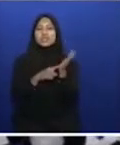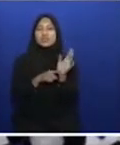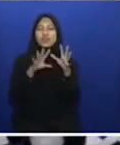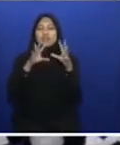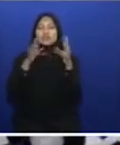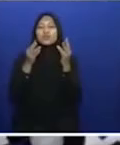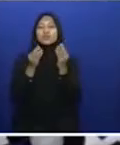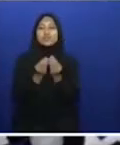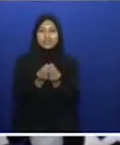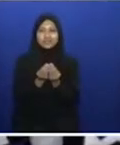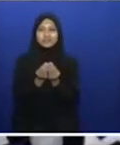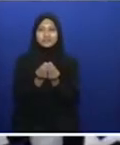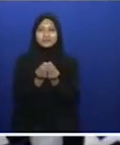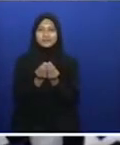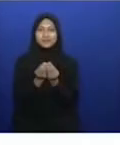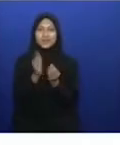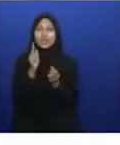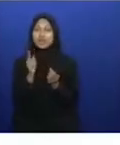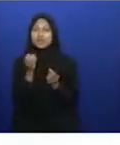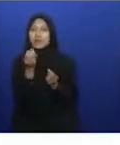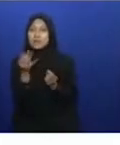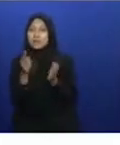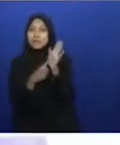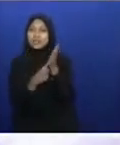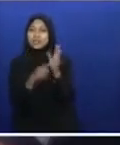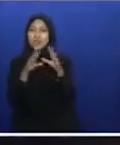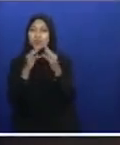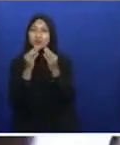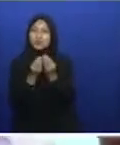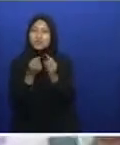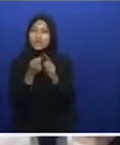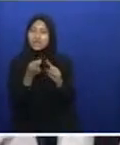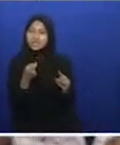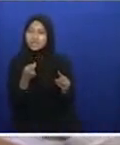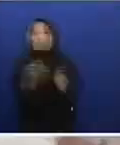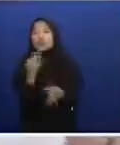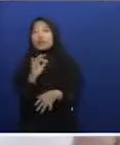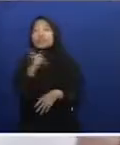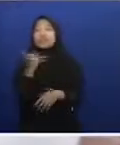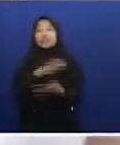inklusi. Di depan kita ada mahasiswa inklusi dari Indonesia Timur. Sini sayang.